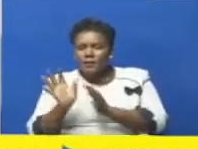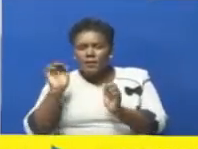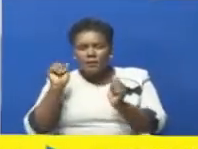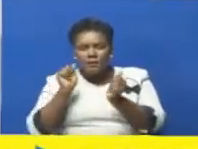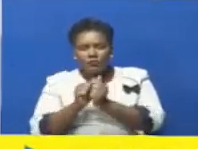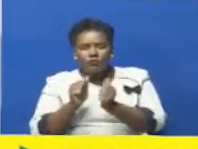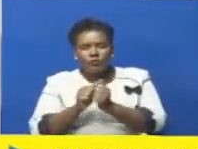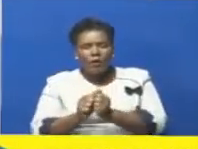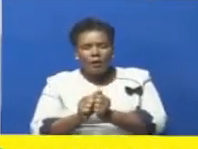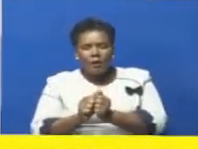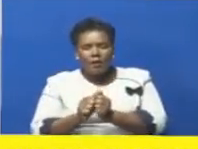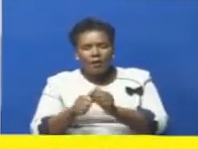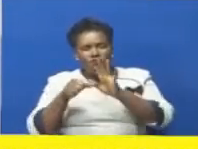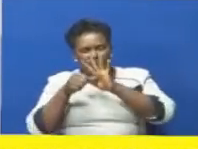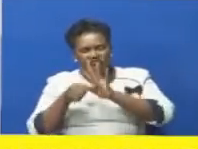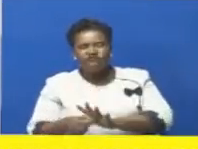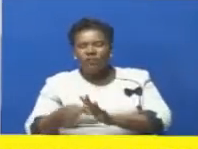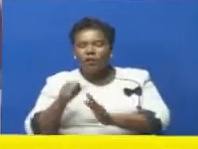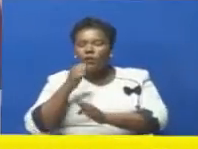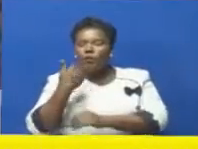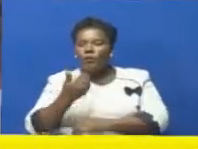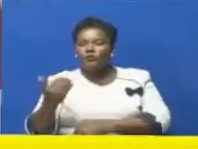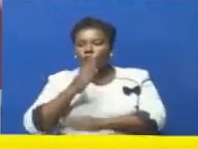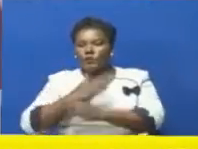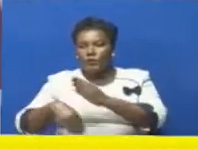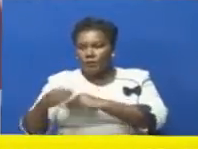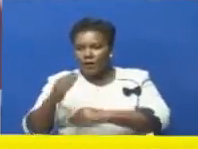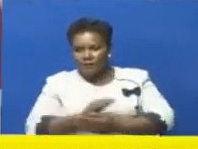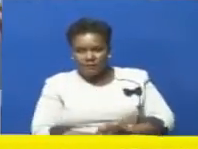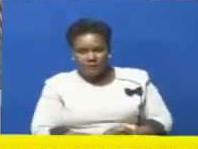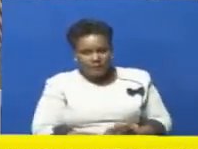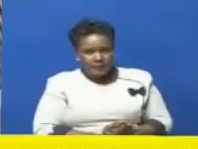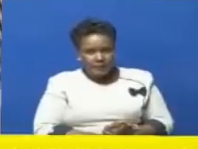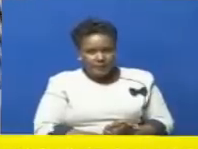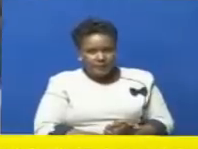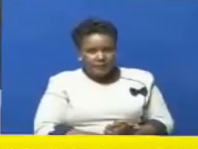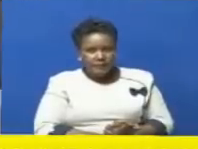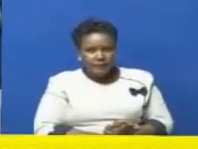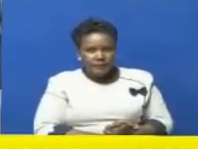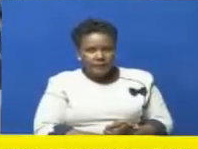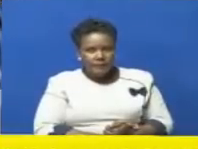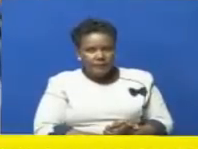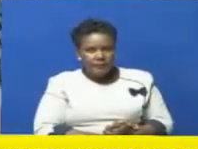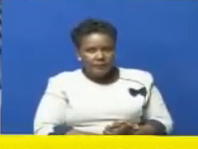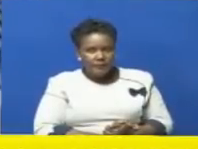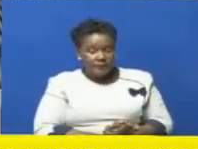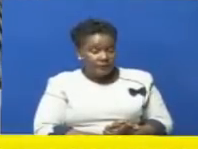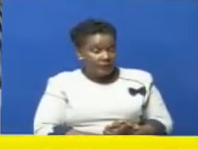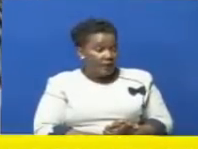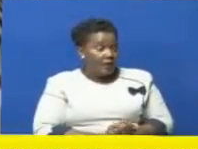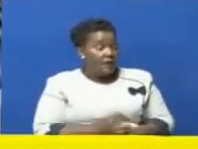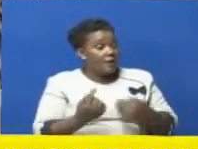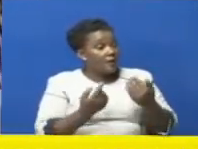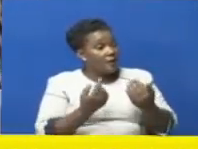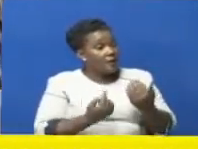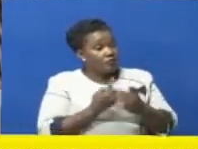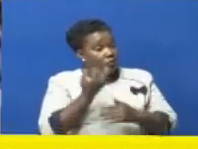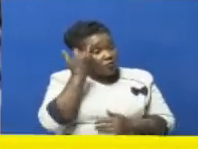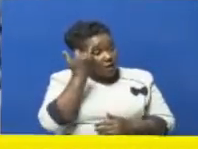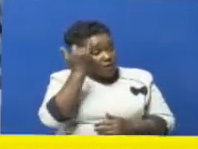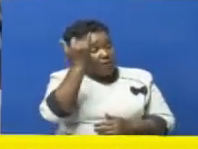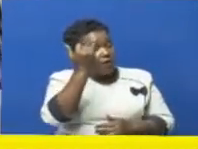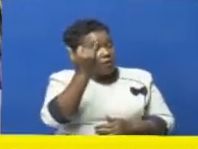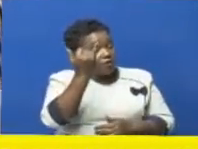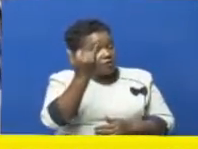Naomba wito kwangu kwa wadau ambao wako hapa, lakini pia kwa meza kuu, kukiwa na wazo lolote lile la kuweza kutekeleza mradi